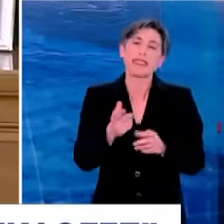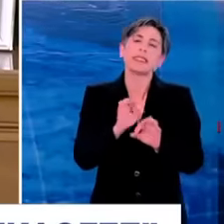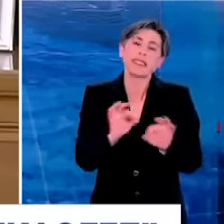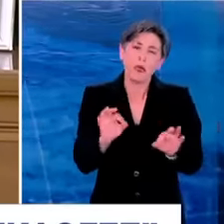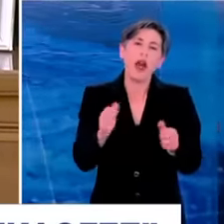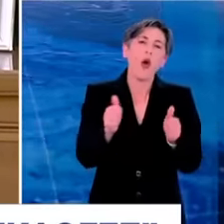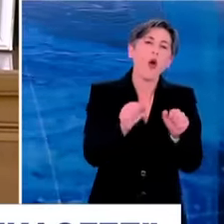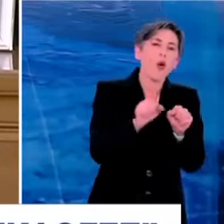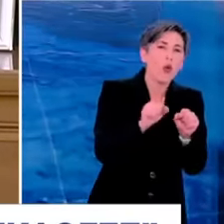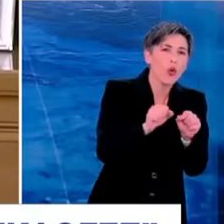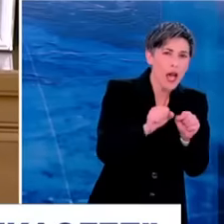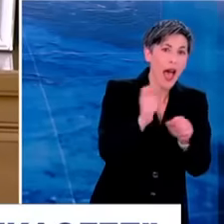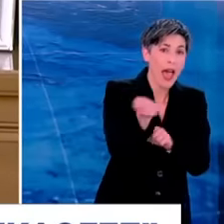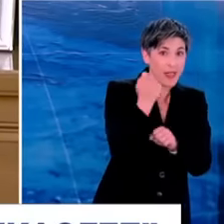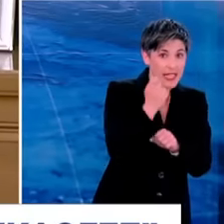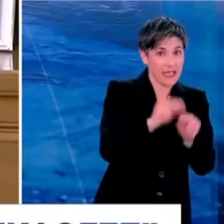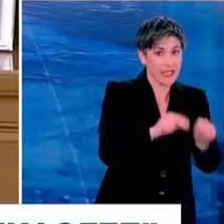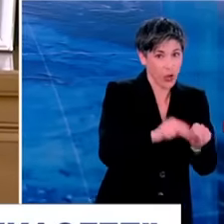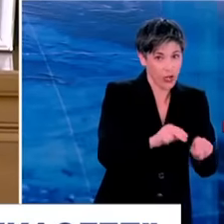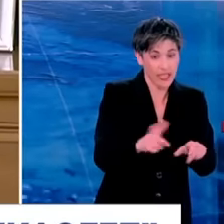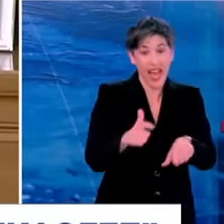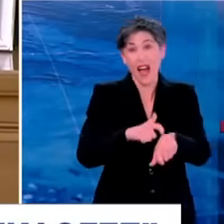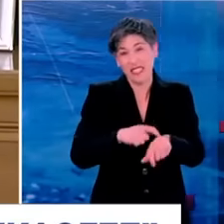και ένα πλεονέκτημα ταυτόχρονα. Δεν έχουμε εθνικές εκλογές ή